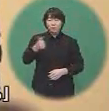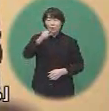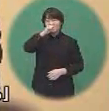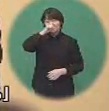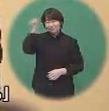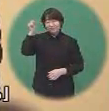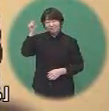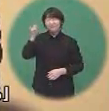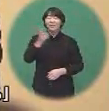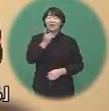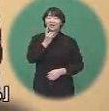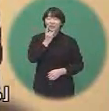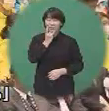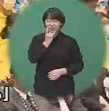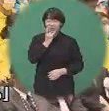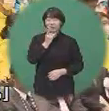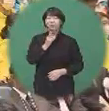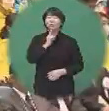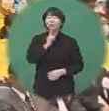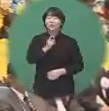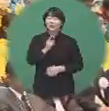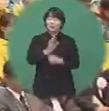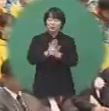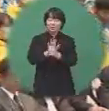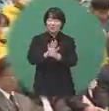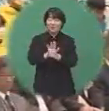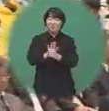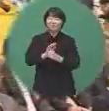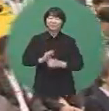ますと選手たちを激励しました。